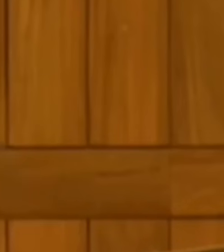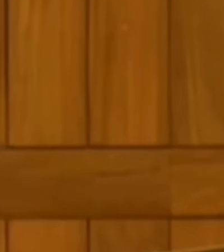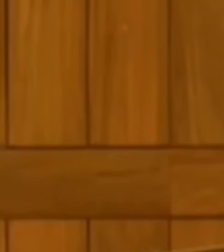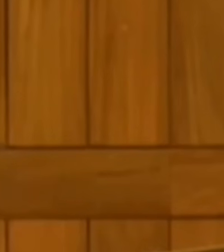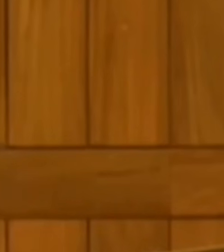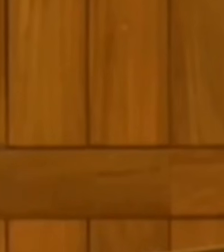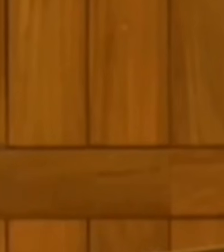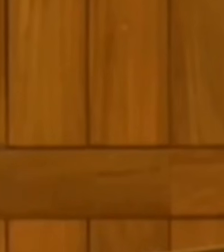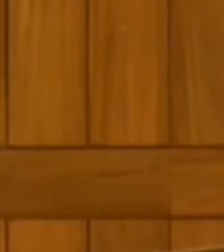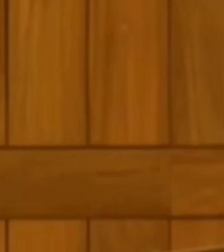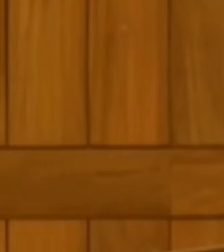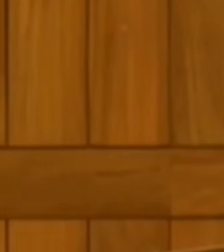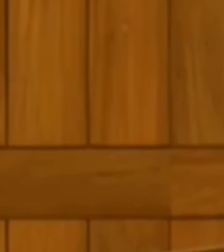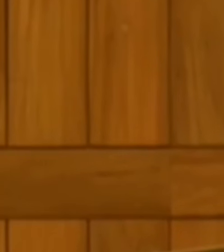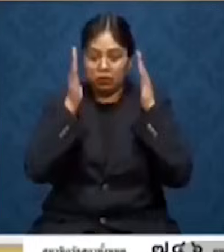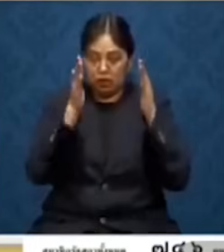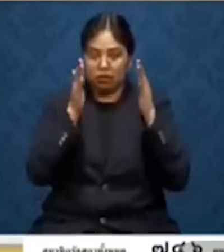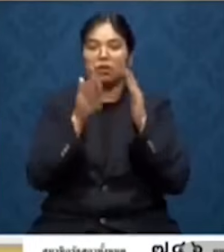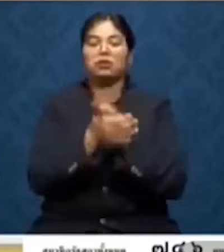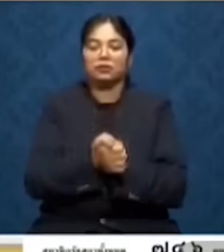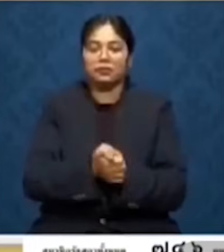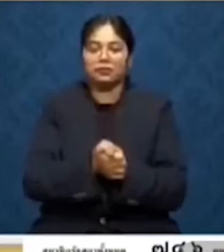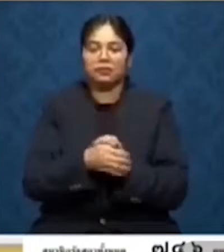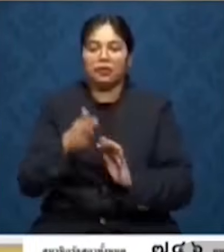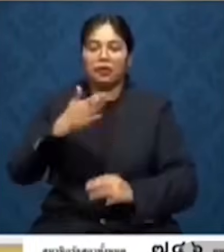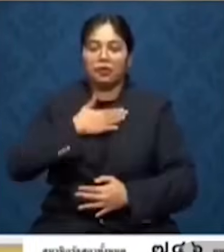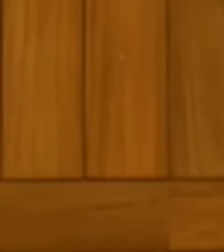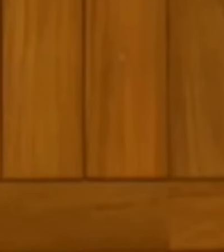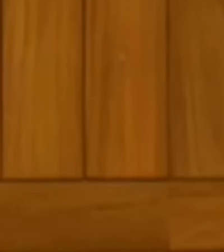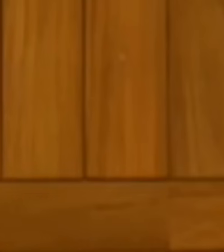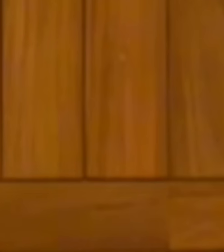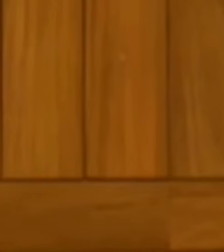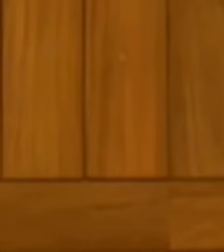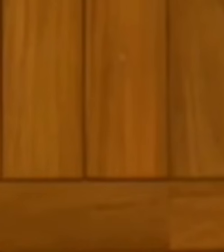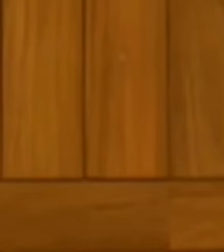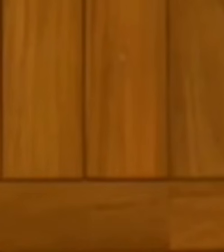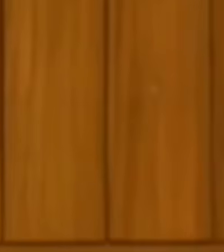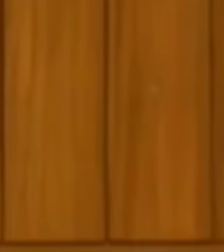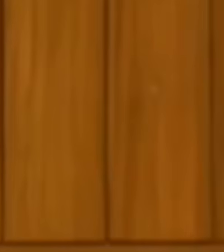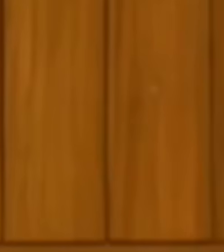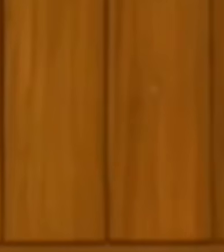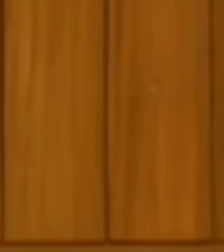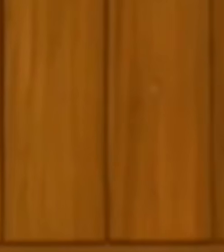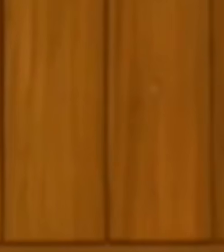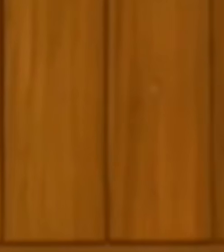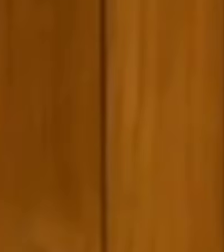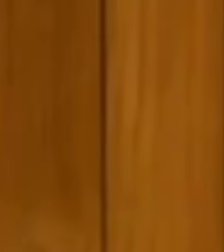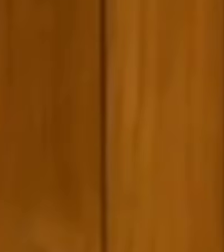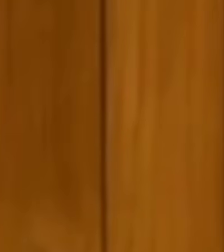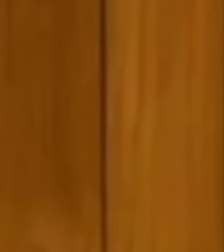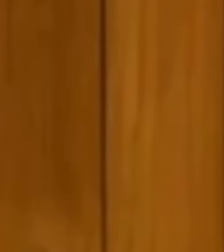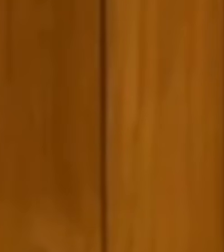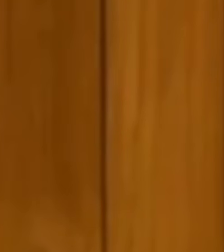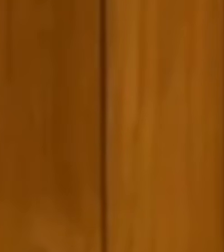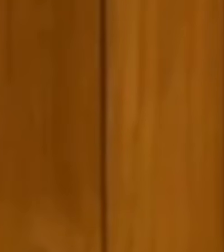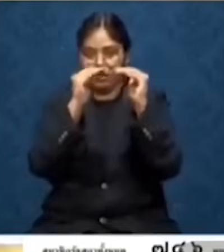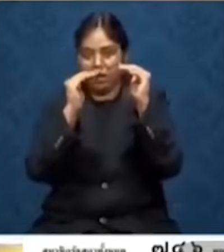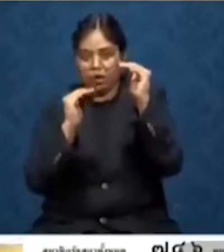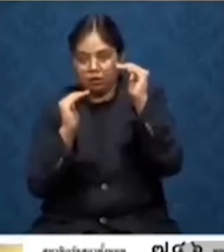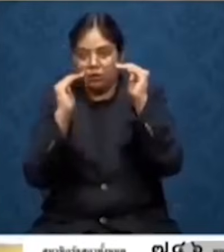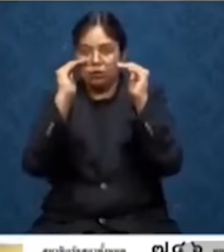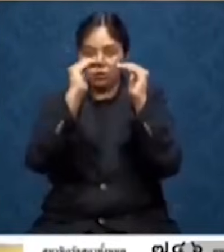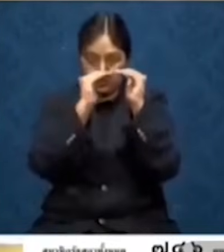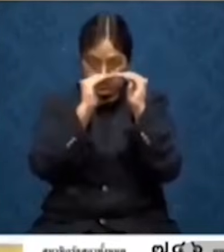เป็นความตั้งใจอันสูงสุดของผมในฐานะนายกรัฐมนตรีต้องให้ความเป็นธรรมต้องให้ความเสมอภาคต้องให้ความเท่าเทียม